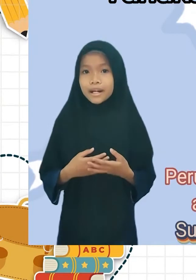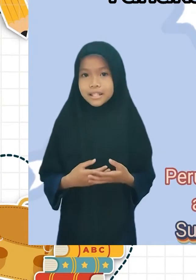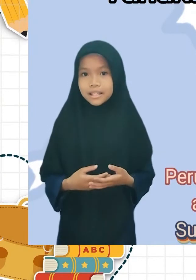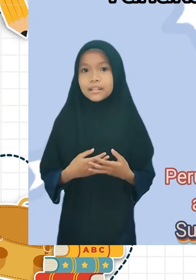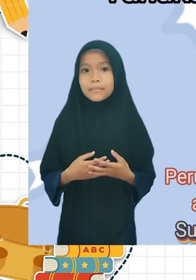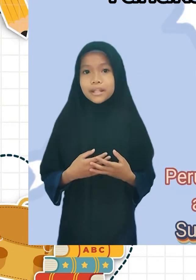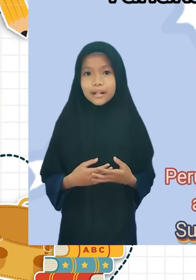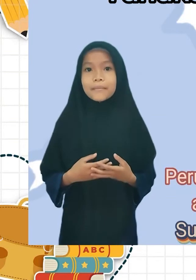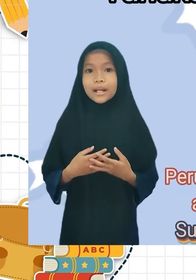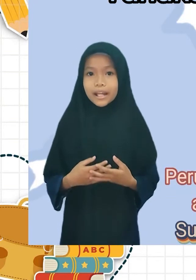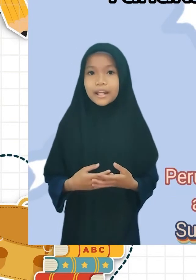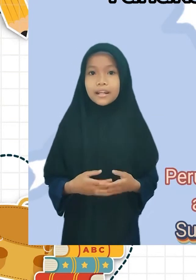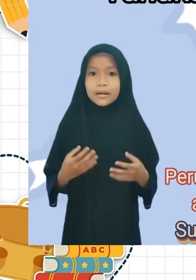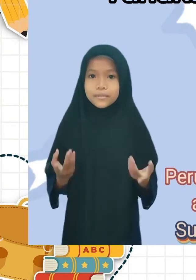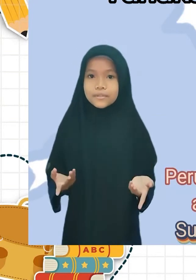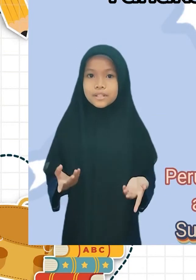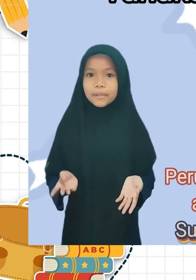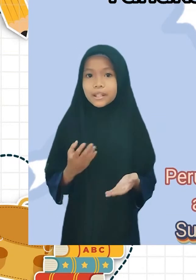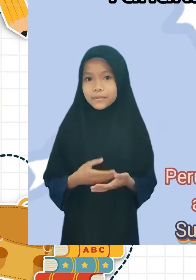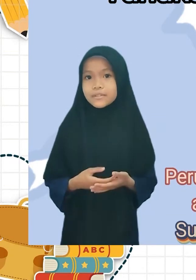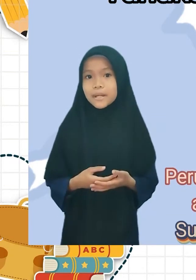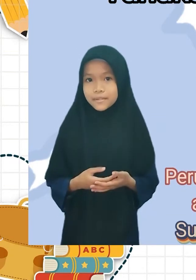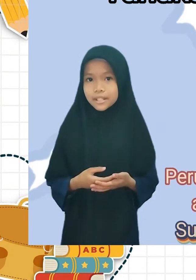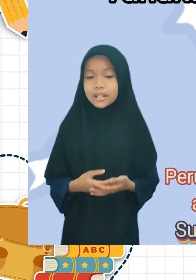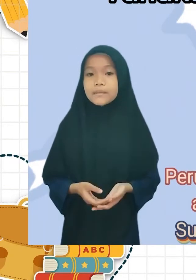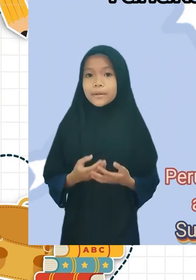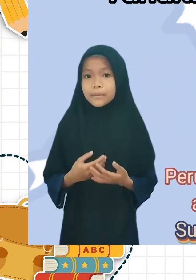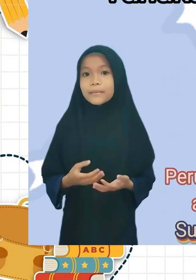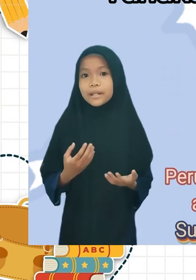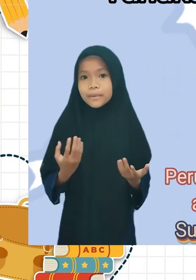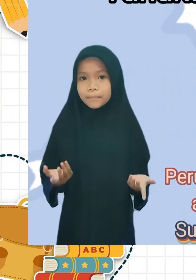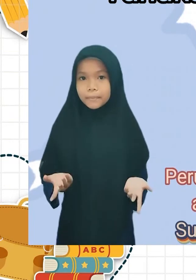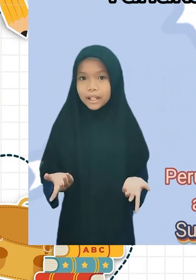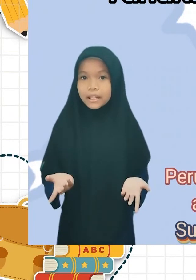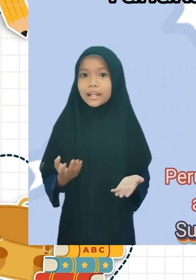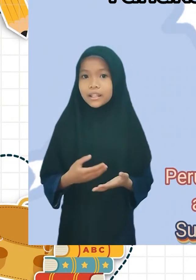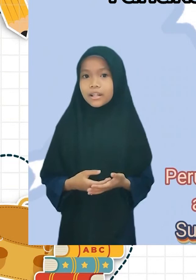para Ziza menyerap makanan khusus seperti usus penyakit